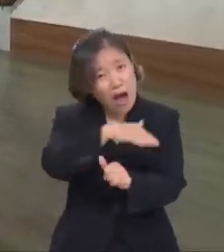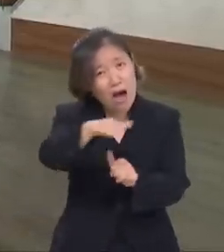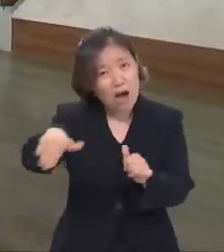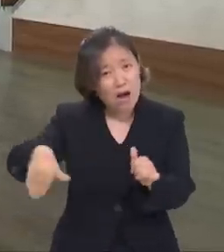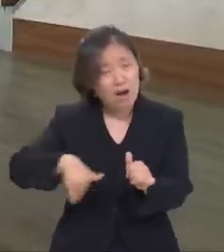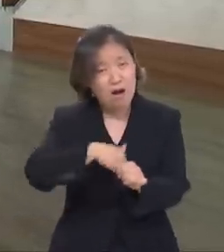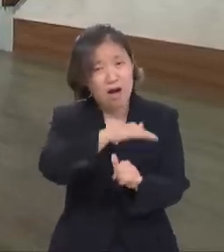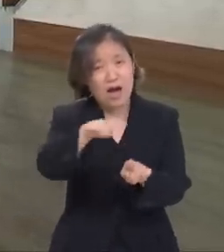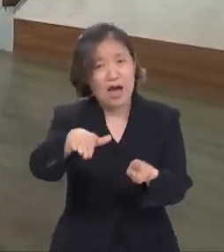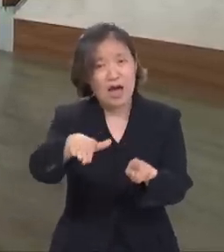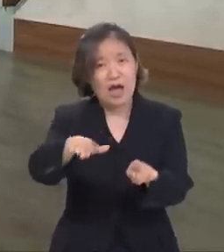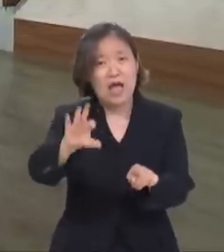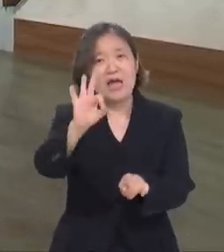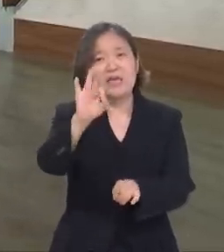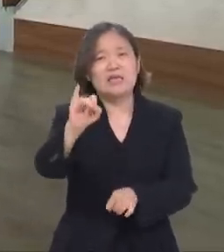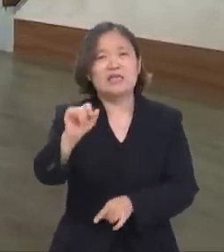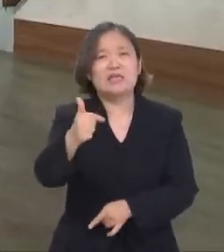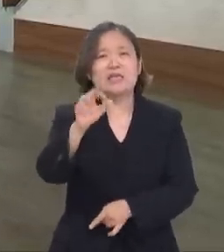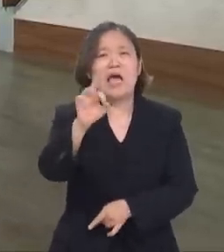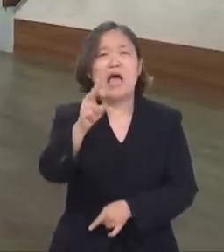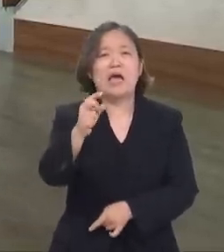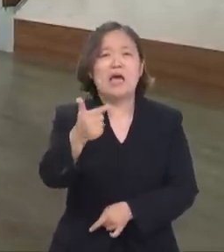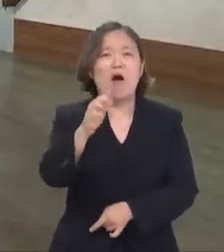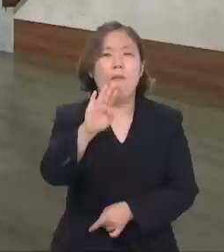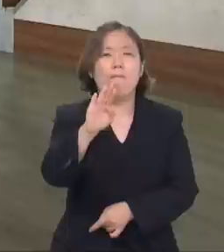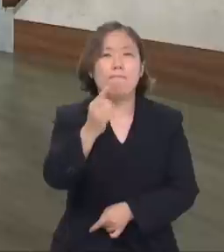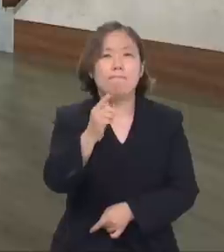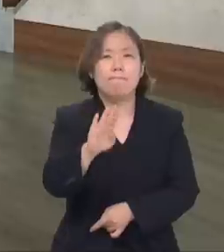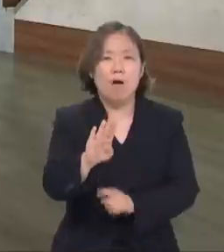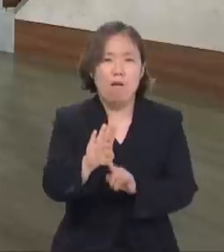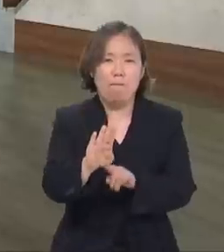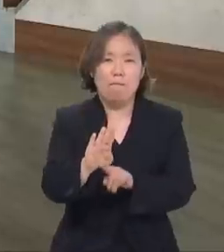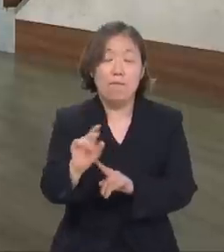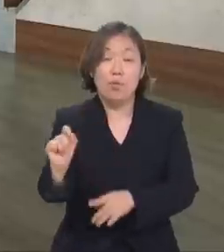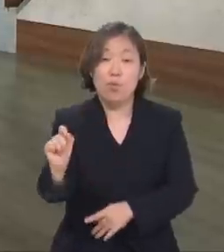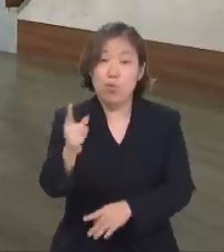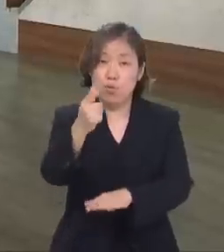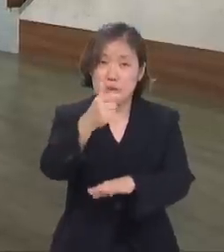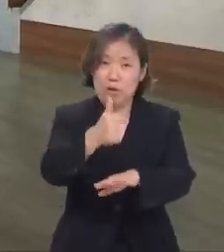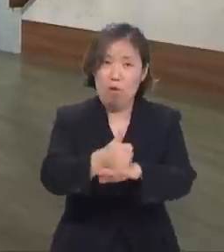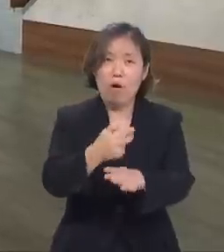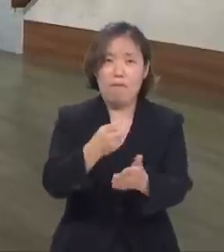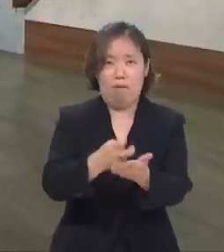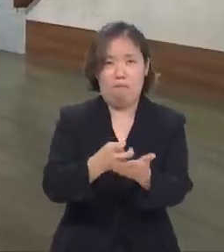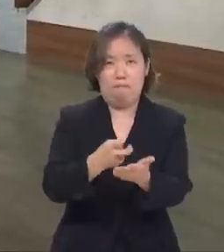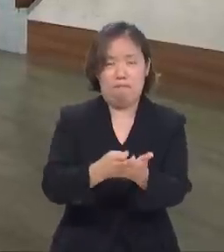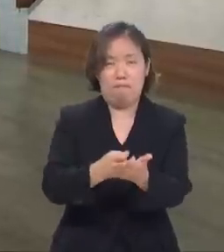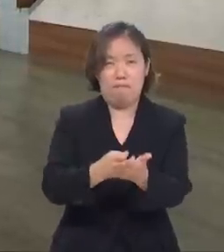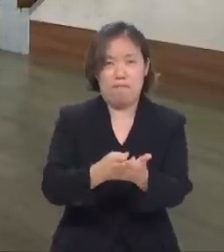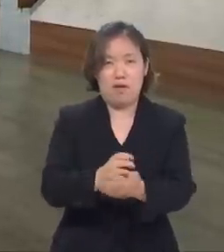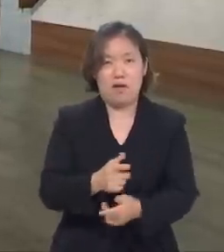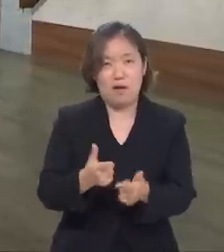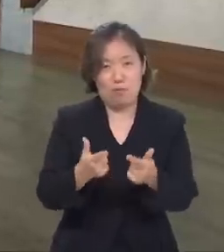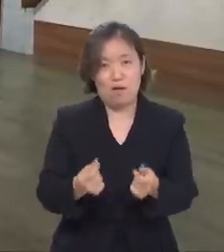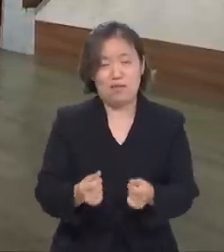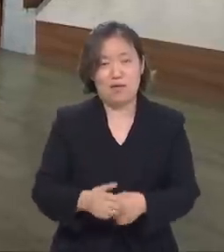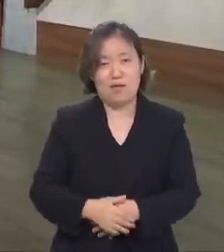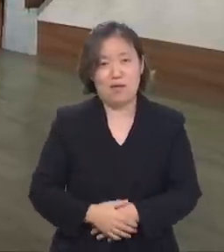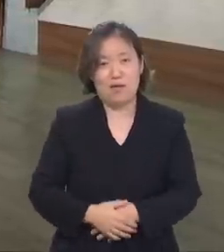것도 인연법이고 그리고 우리가 사실 부처님께 기도하고 기도하고 우리가